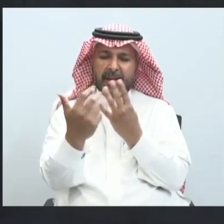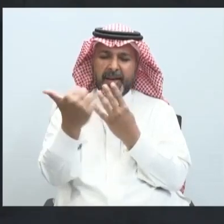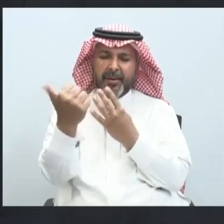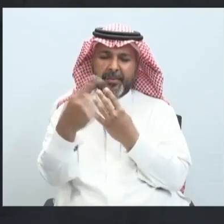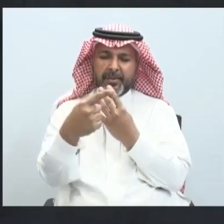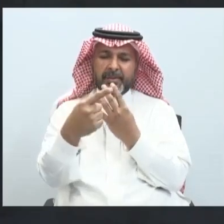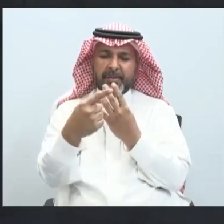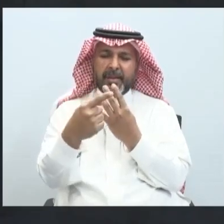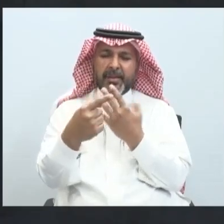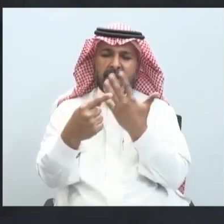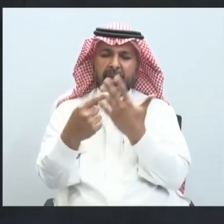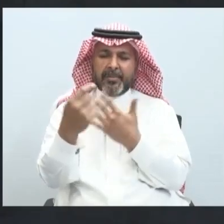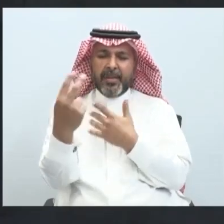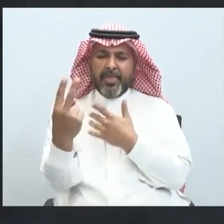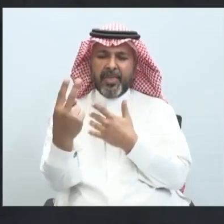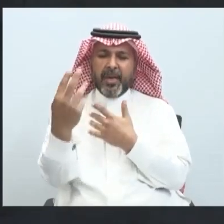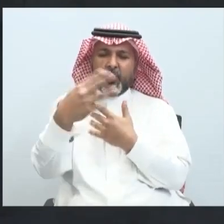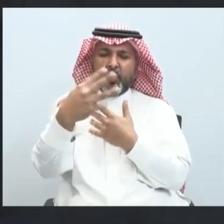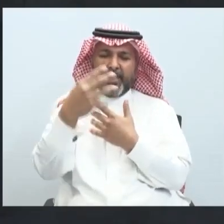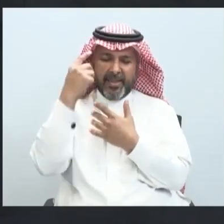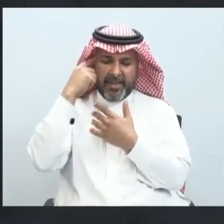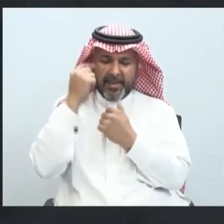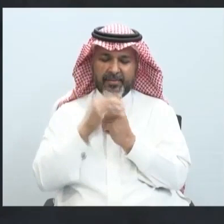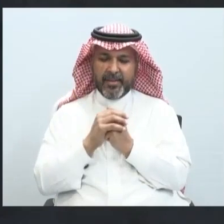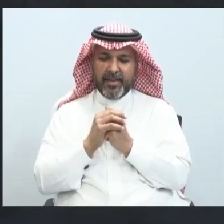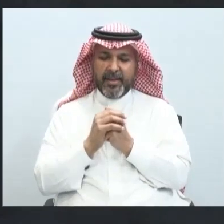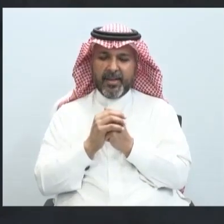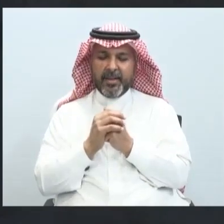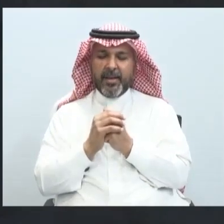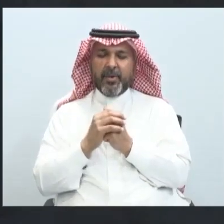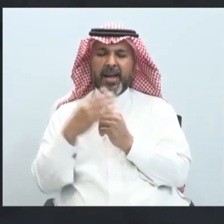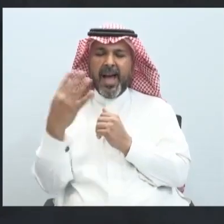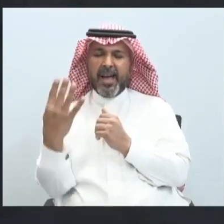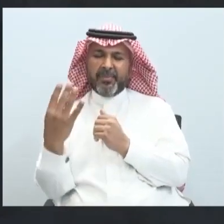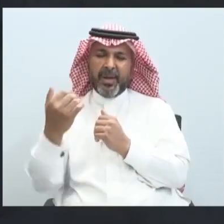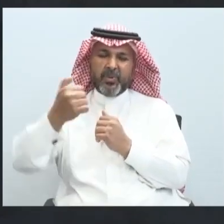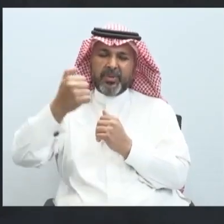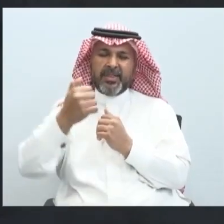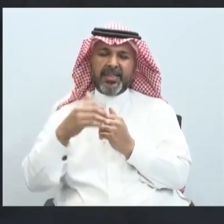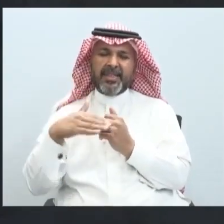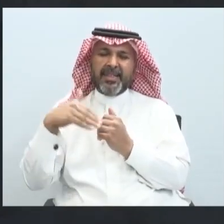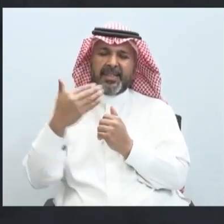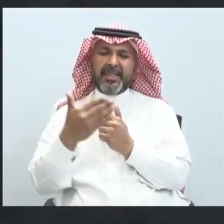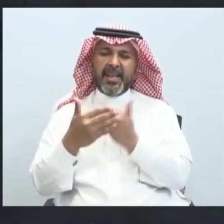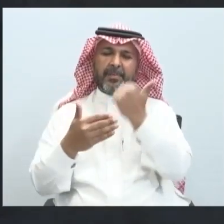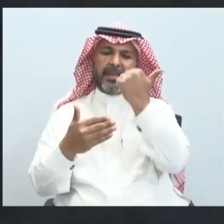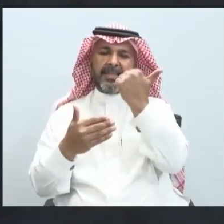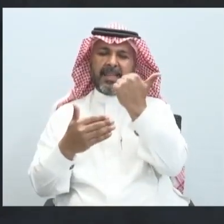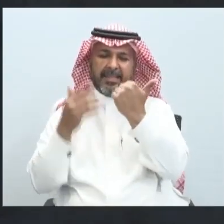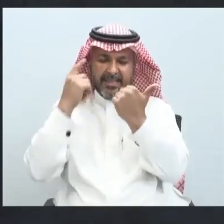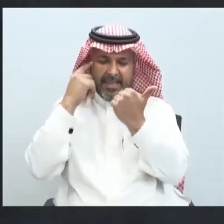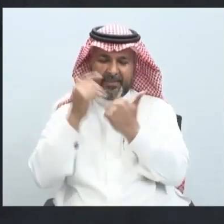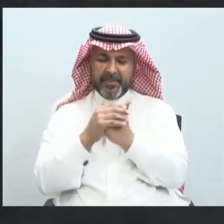32 خليه في الانقسام الخامس وتصل الخليه الى 64 خليه خلال الانقسام